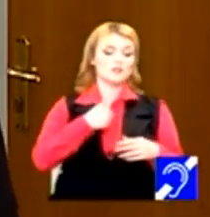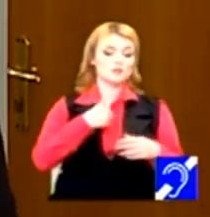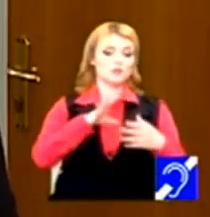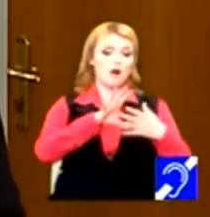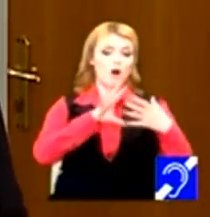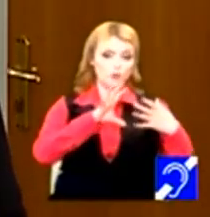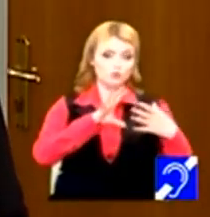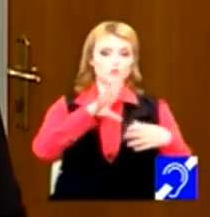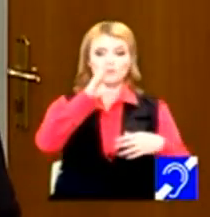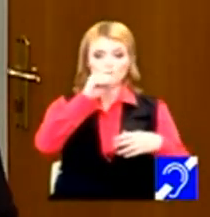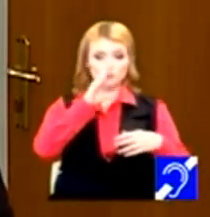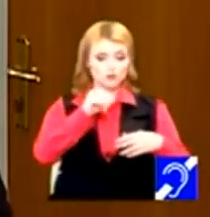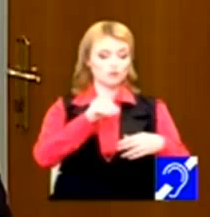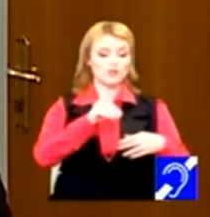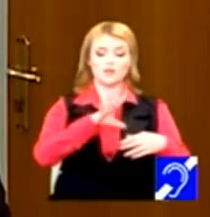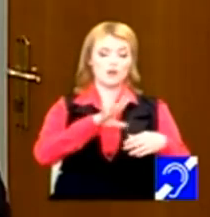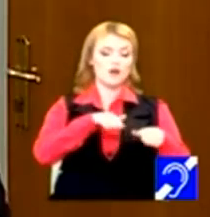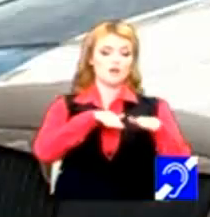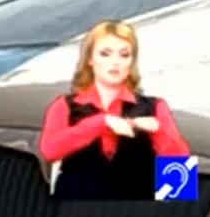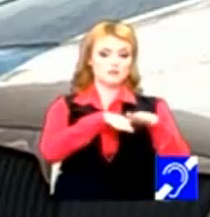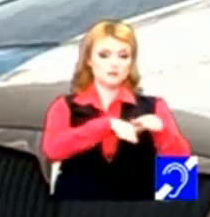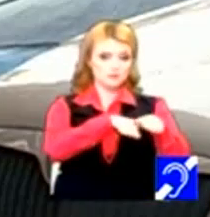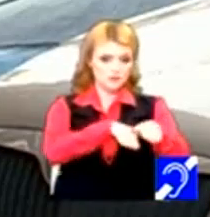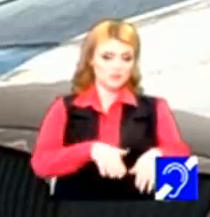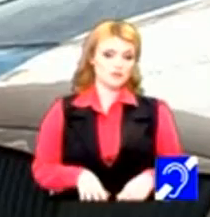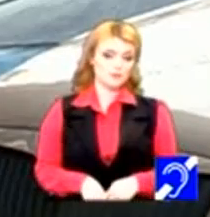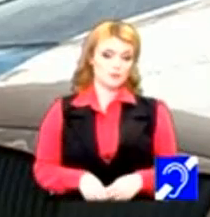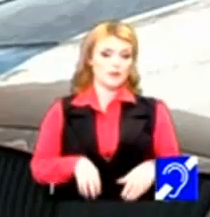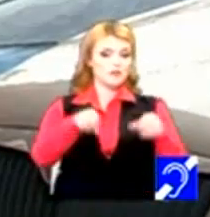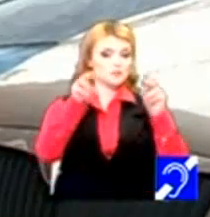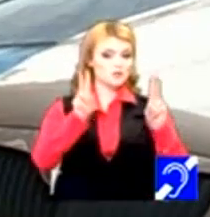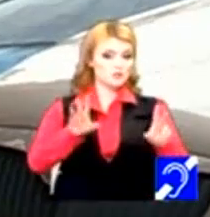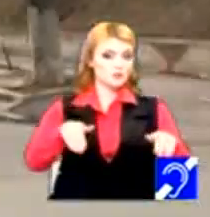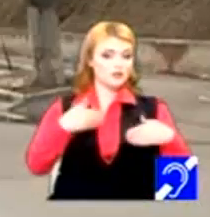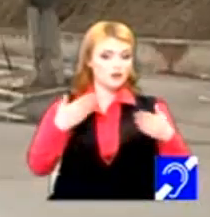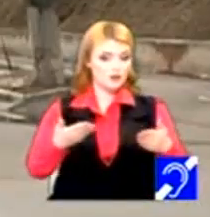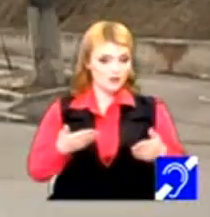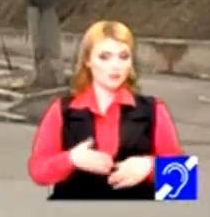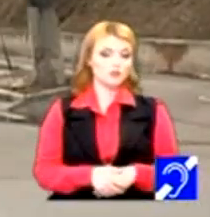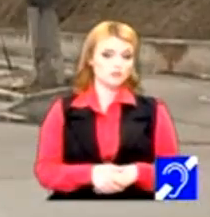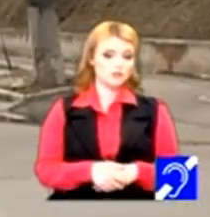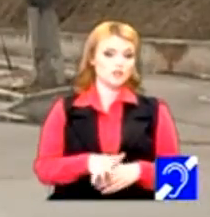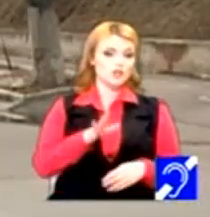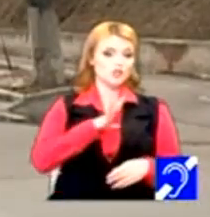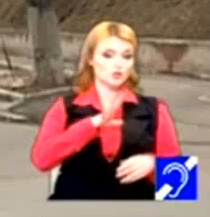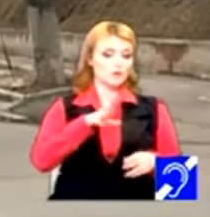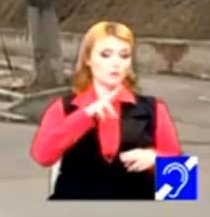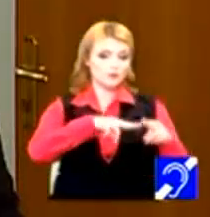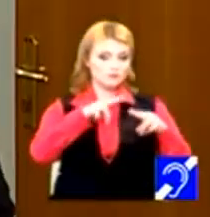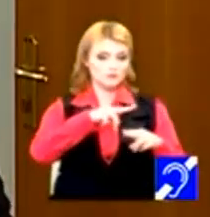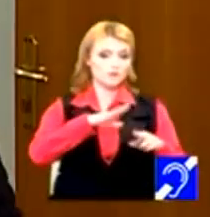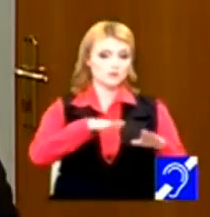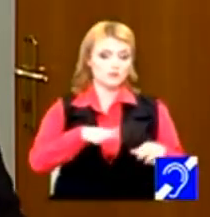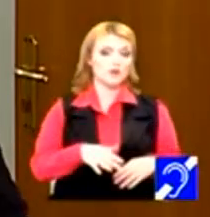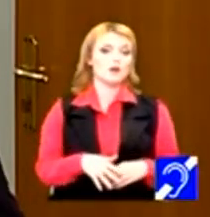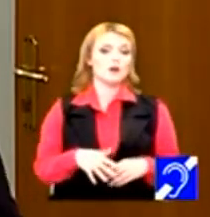să nu stea în ambuteiaje și să circule conform orarului. Specialiștii își propun să reproiecteze și locurile de parcare din stradă.